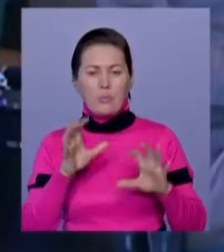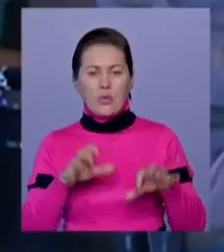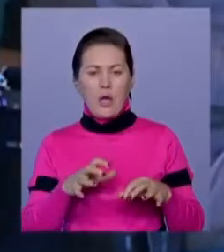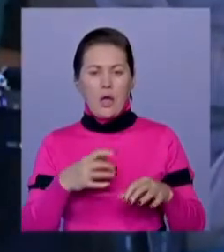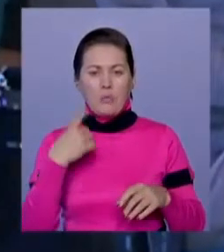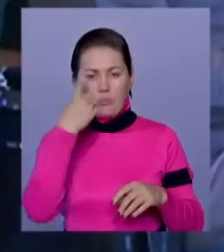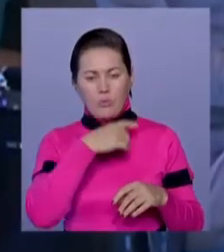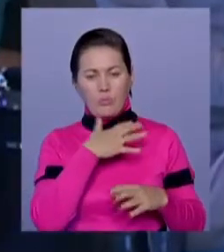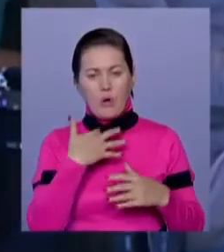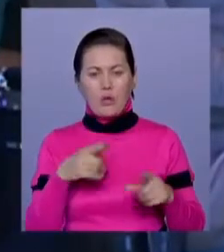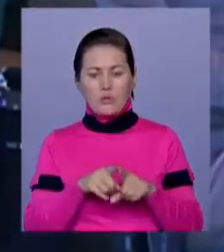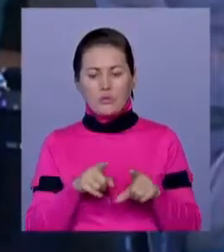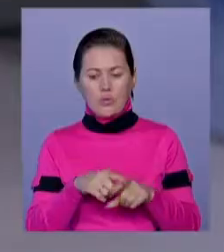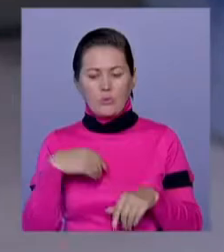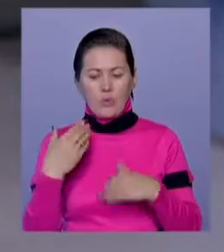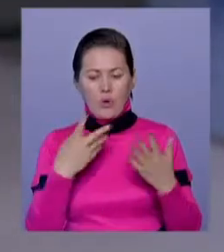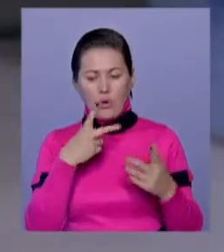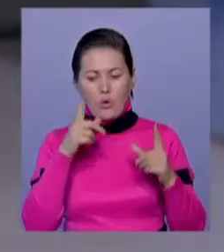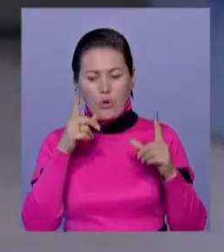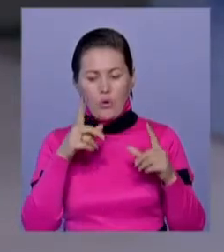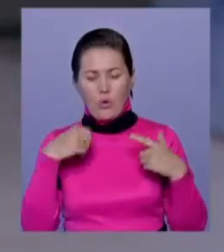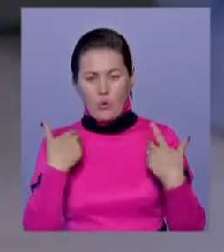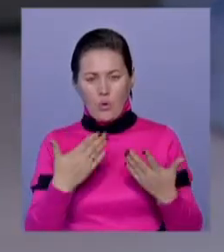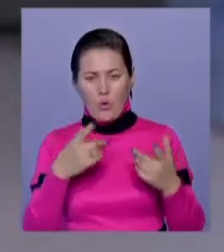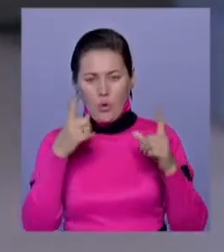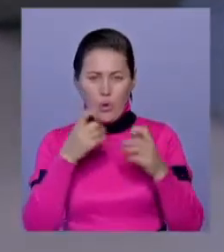тұлғасын сан түрлі қырынан көрсететін суреттер ұсынылады.